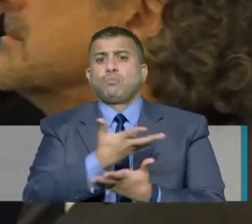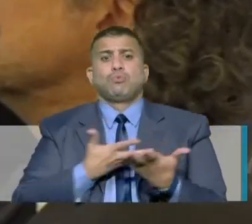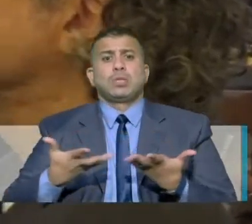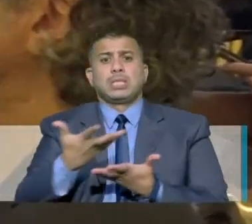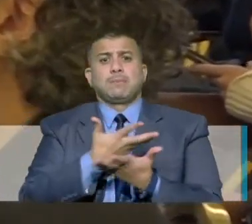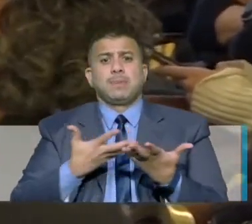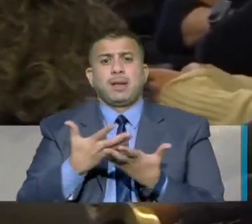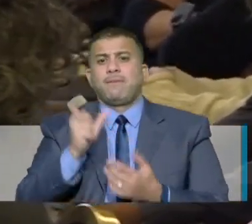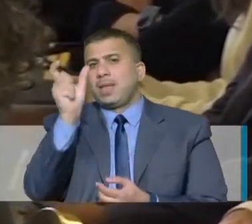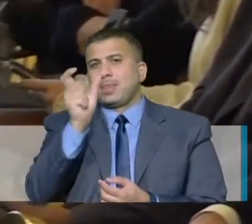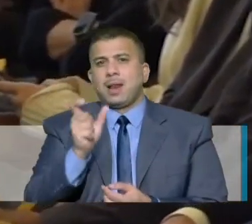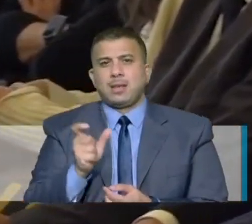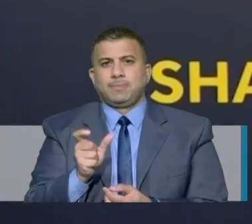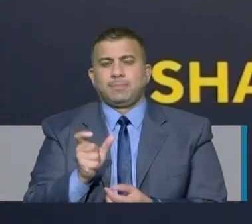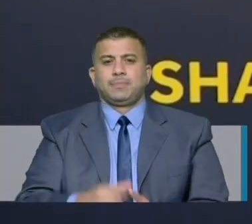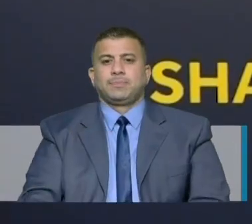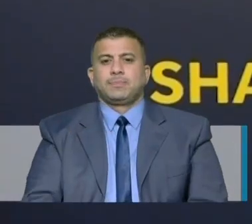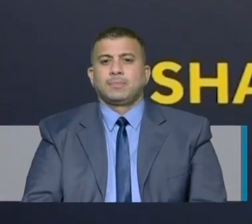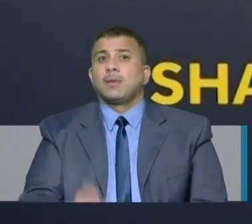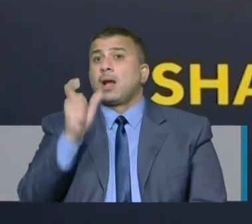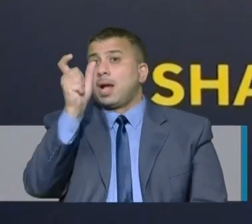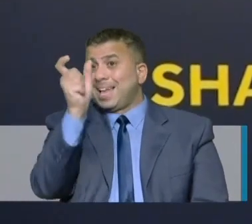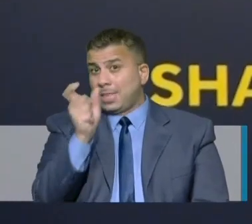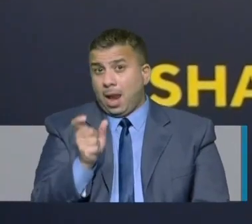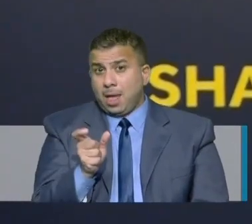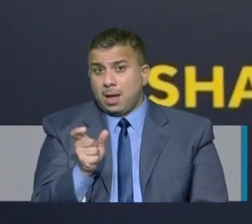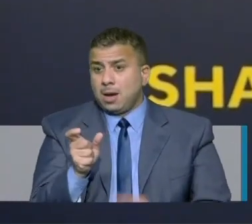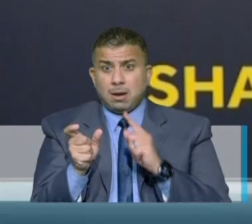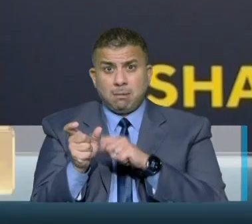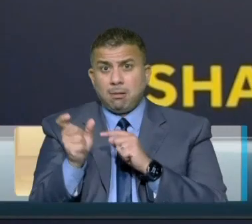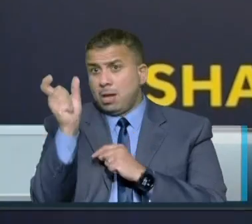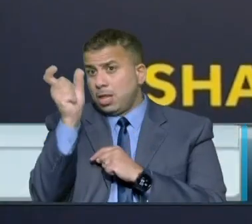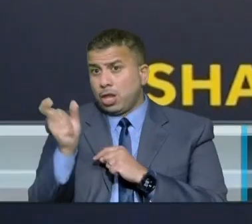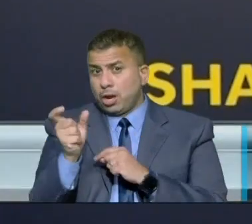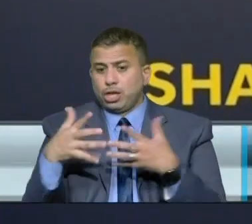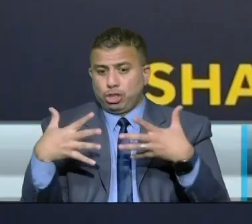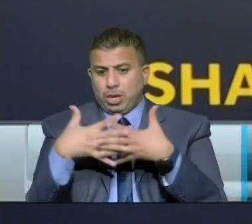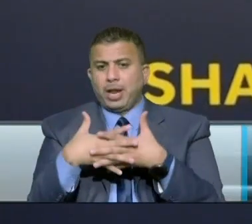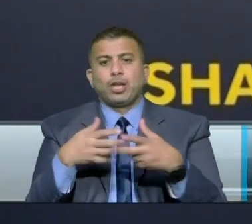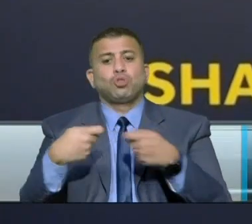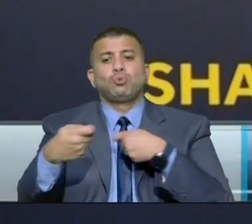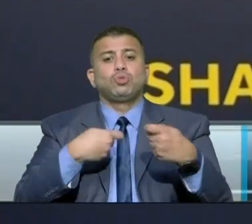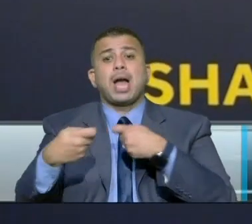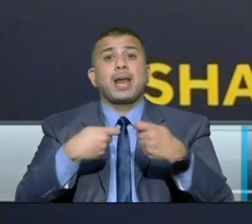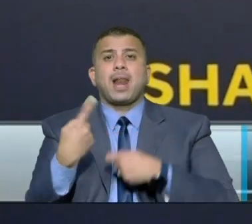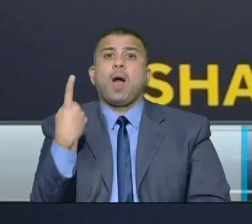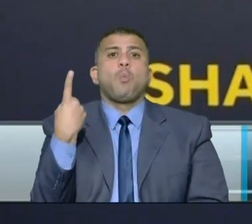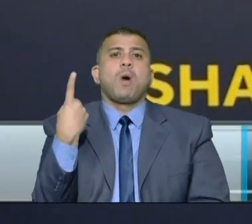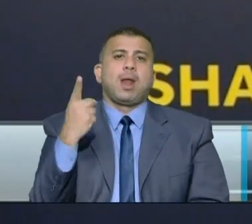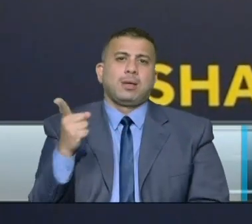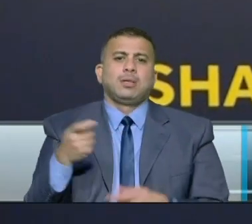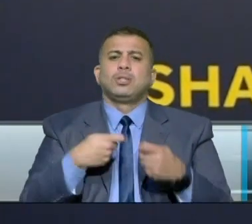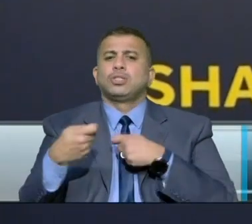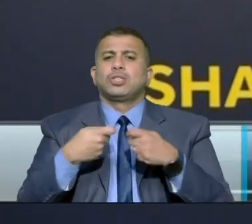والمستثمرين في إيطاليا. إيطاليا تعتبر الشريك التجاري الأول في